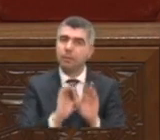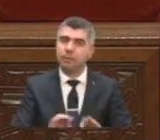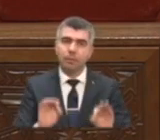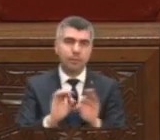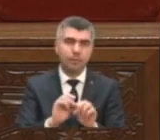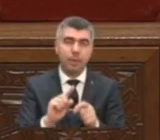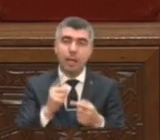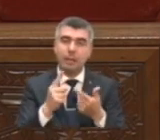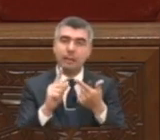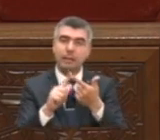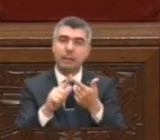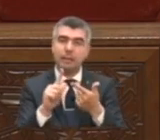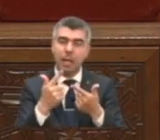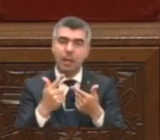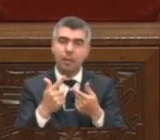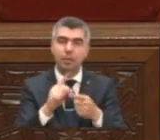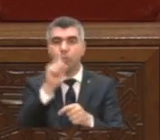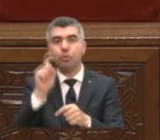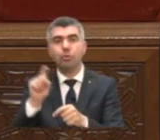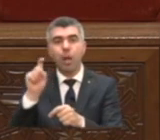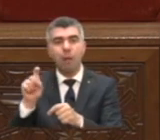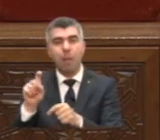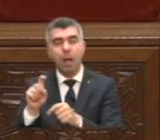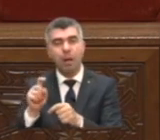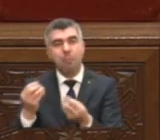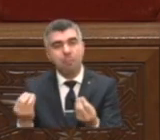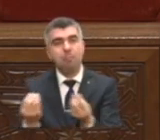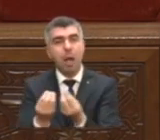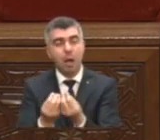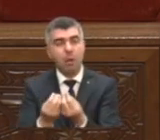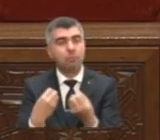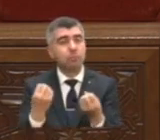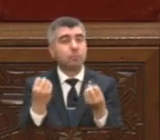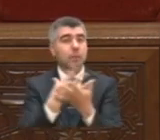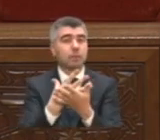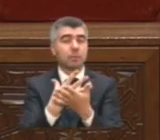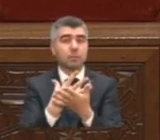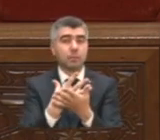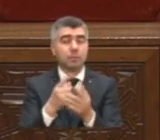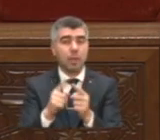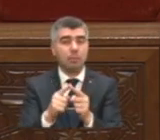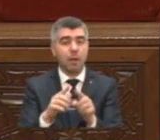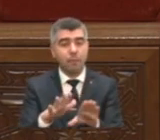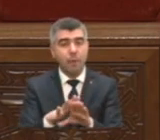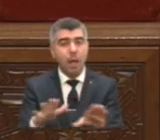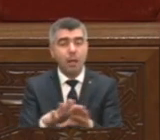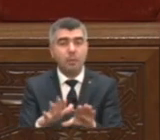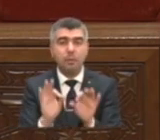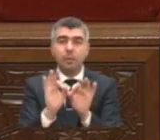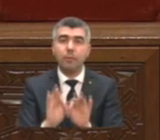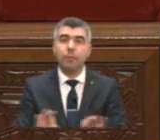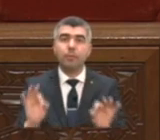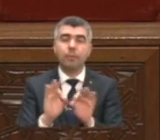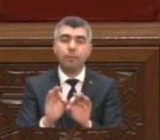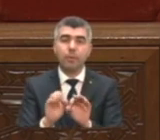ما ضموش الجماعات الترابيه، فلذلك تيتفاجئوا الجماعات الترابيه بان خصهم يديروا نزع الملكيه وما عندهمش الامكانيات، وتنعرفوا